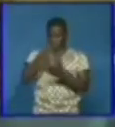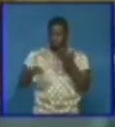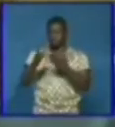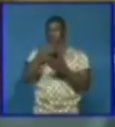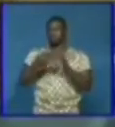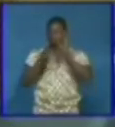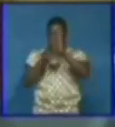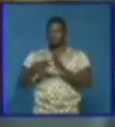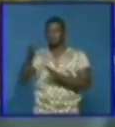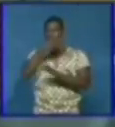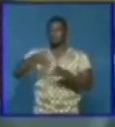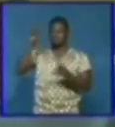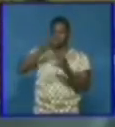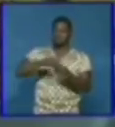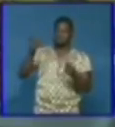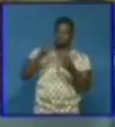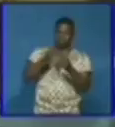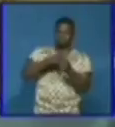participants. Le premier module porte